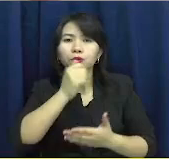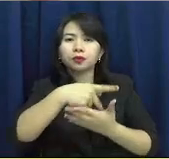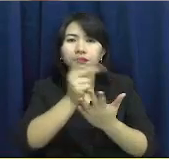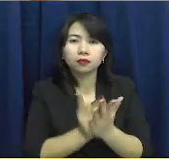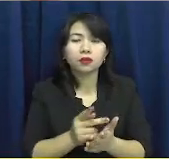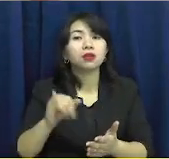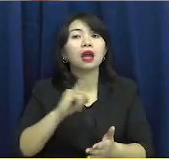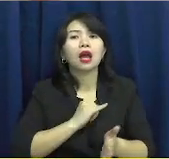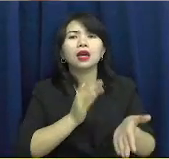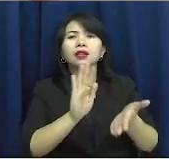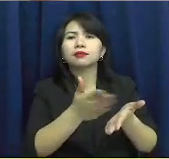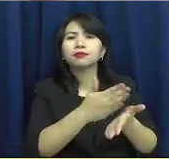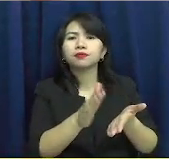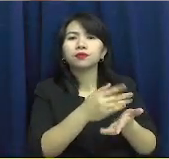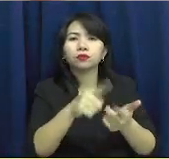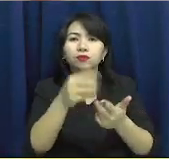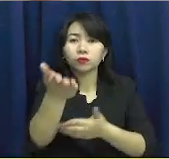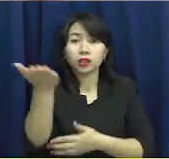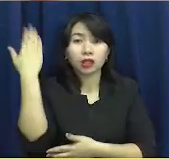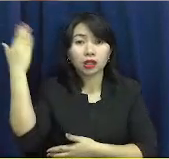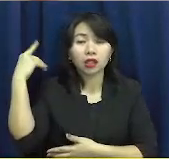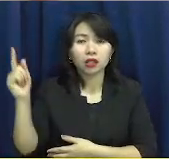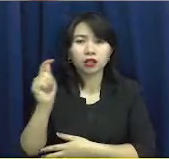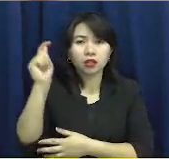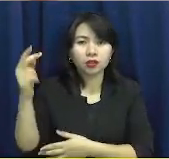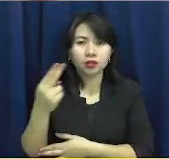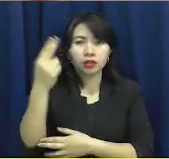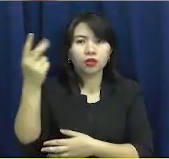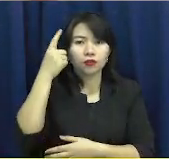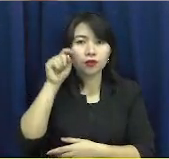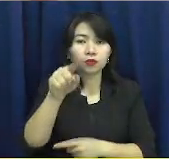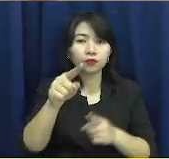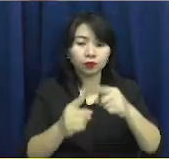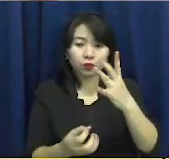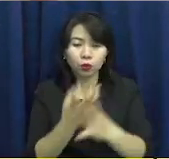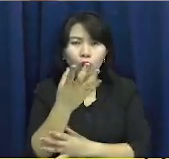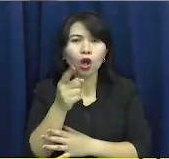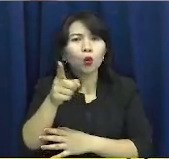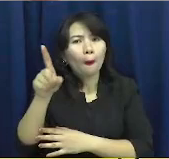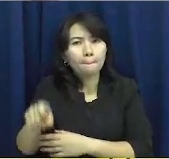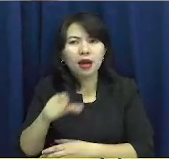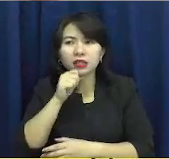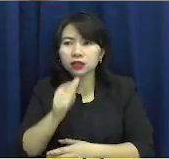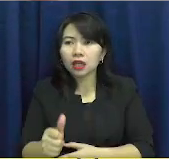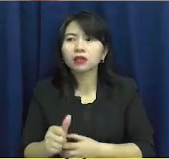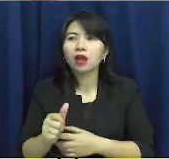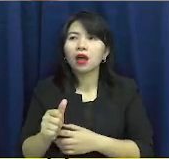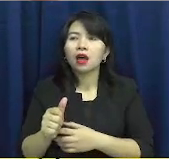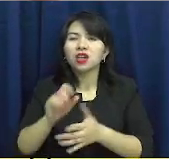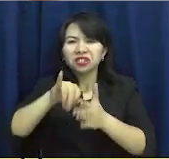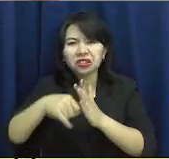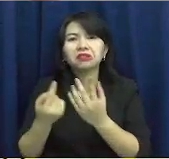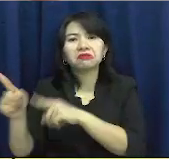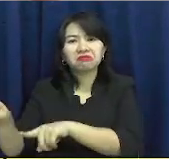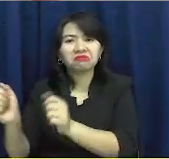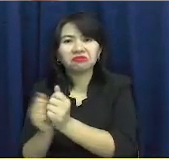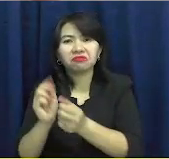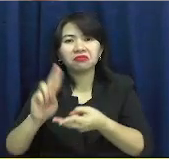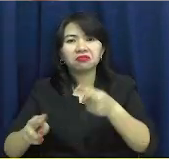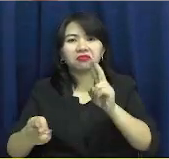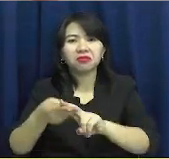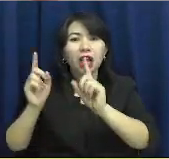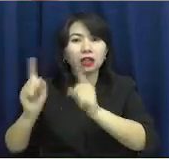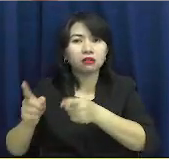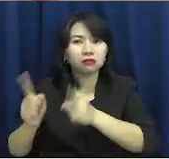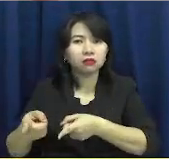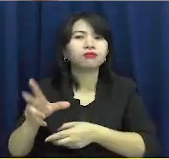last Thursday, para ikaw ay lumago, huwag kang sasabay sa numerical growth. Sumabay ka or sumakay ka or maging